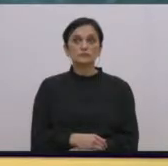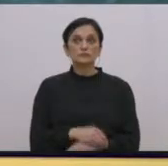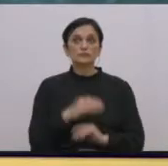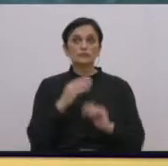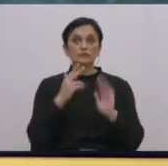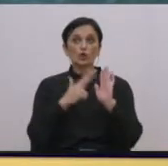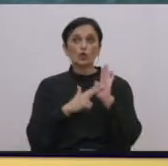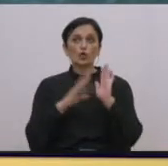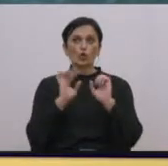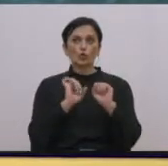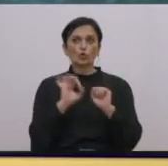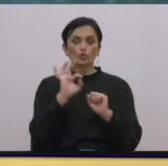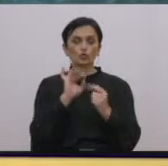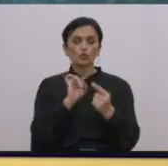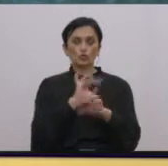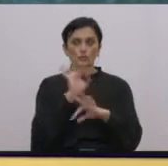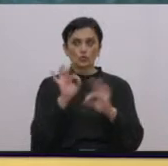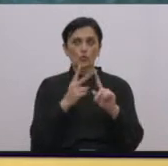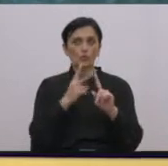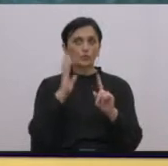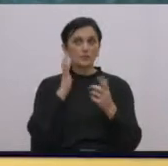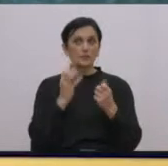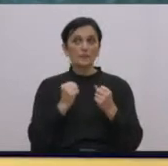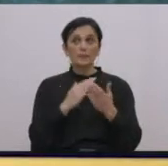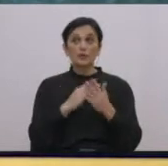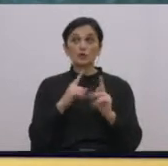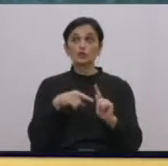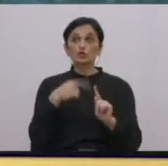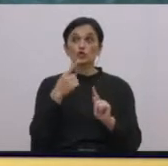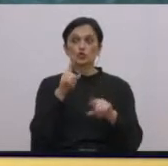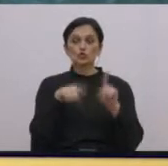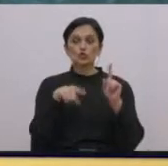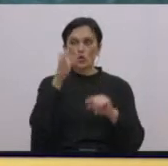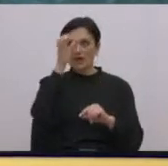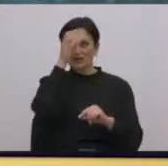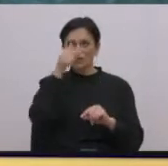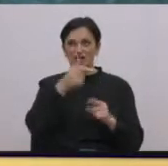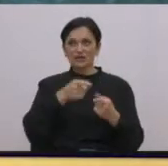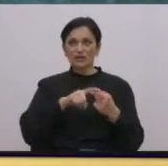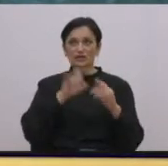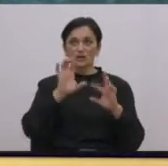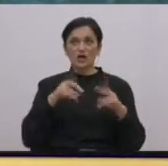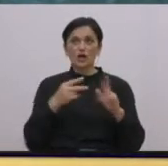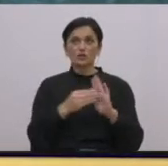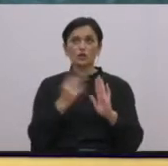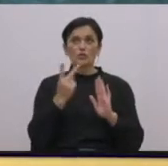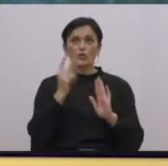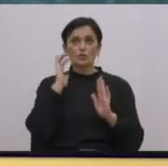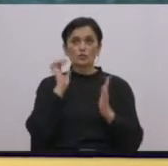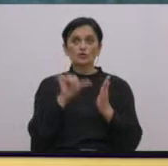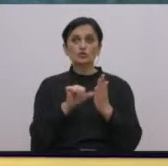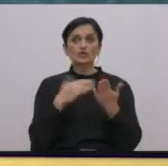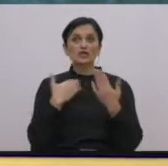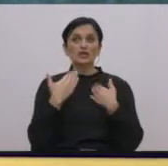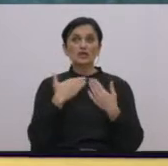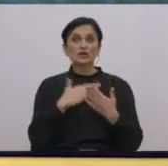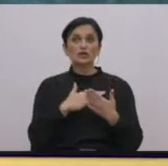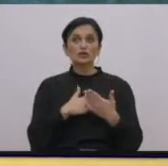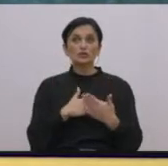Otrmoza Otri Mohle, Nulitina Amdegi, Projekti Meori Mosmenit, Mirebu. Shemdegi Zogadi Gant, Lebi Shesahe, Kanoši Culeba, Meori Mosmenit, Tot Chato, Kentiskis